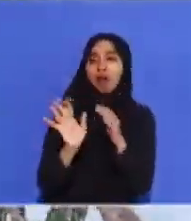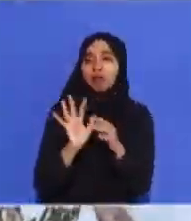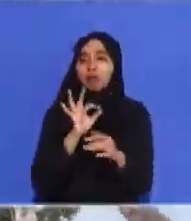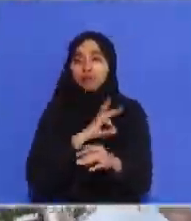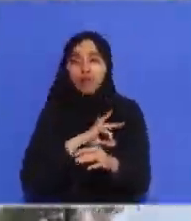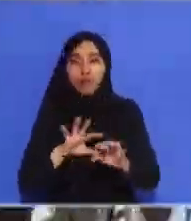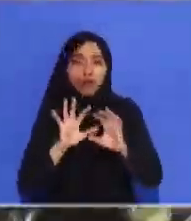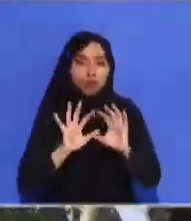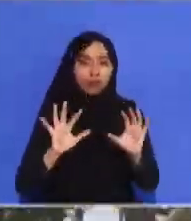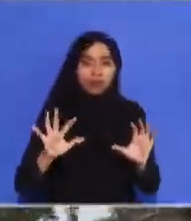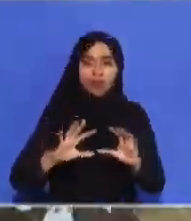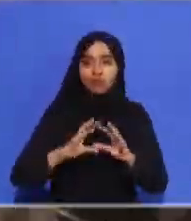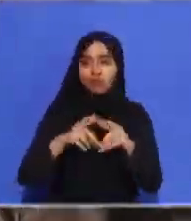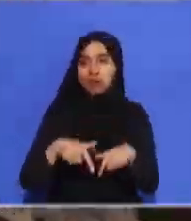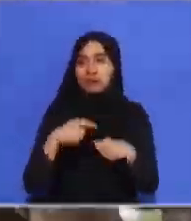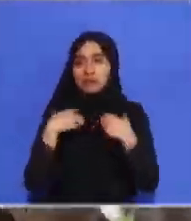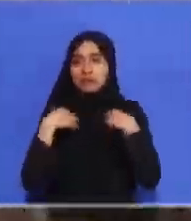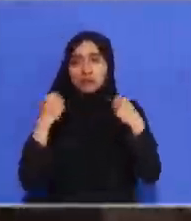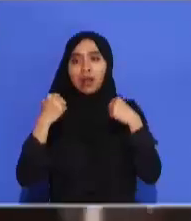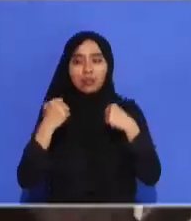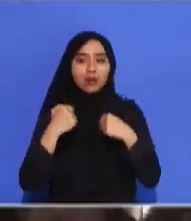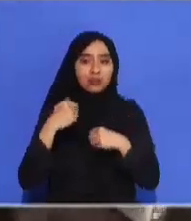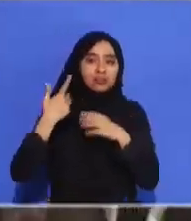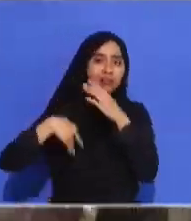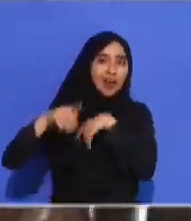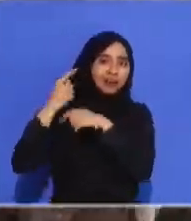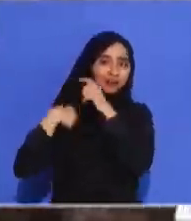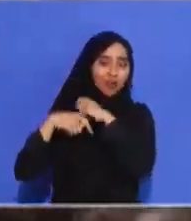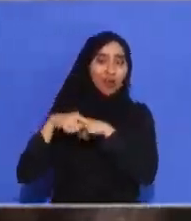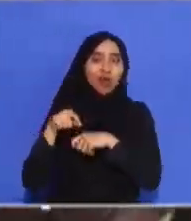sakinganemangajetangang pangusan tradision